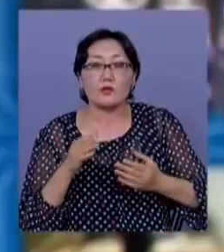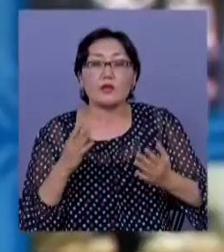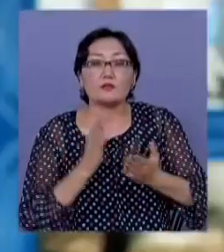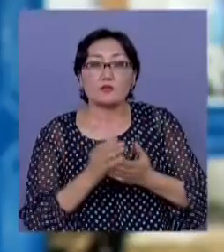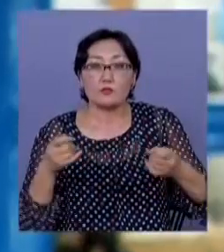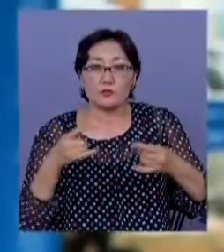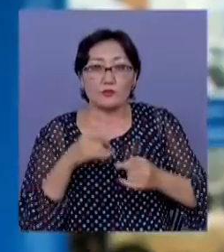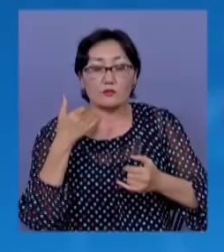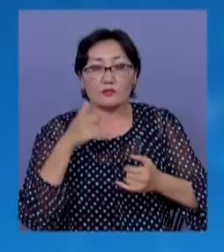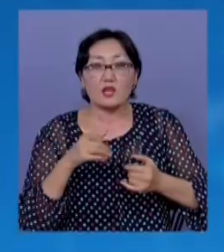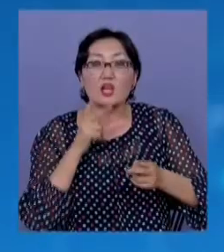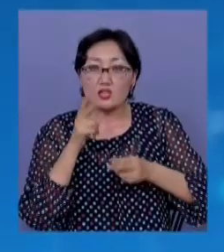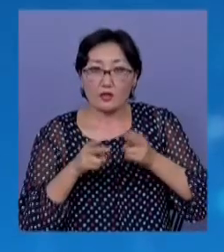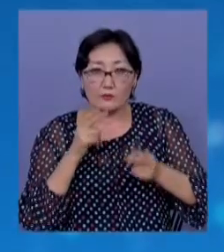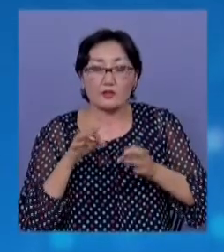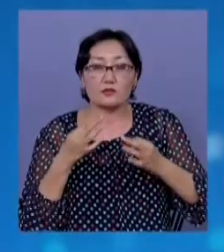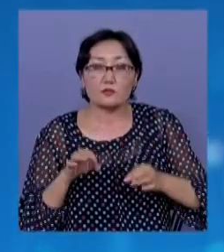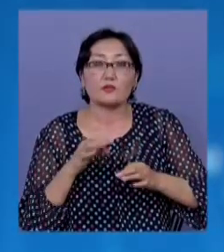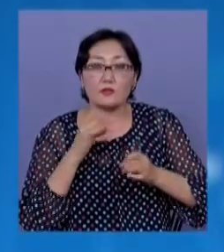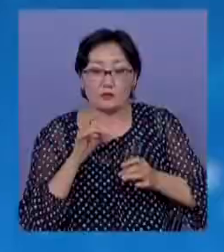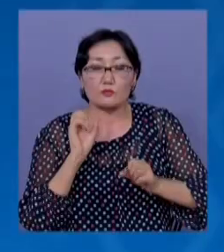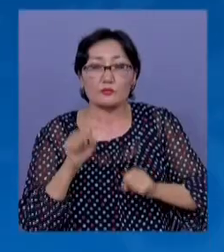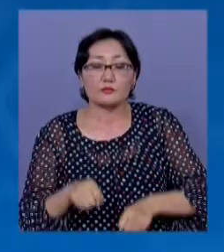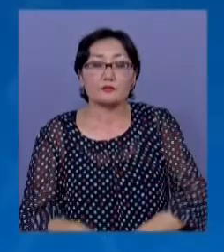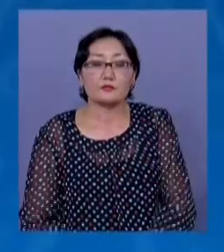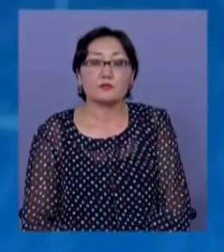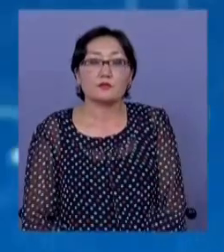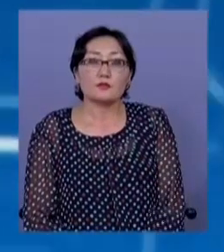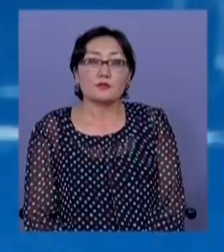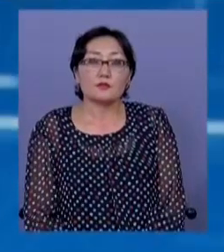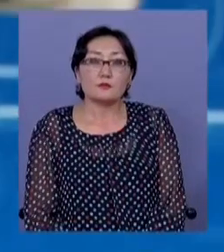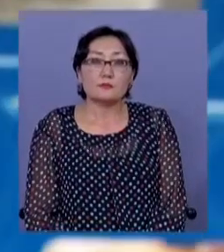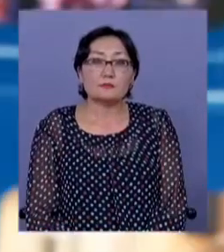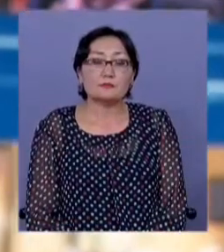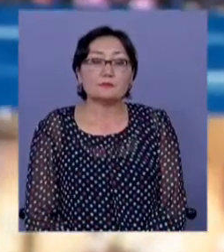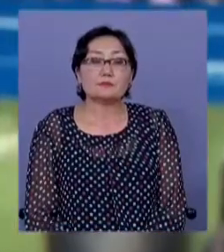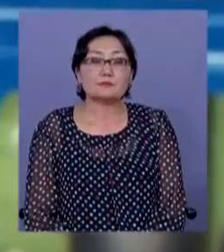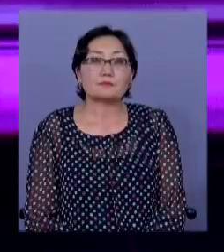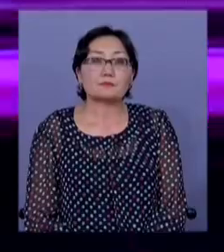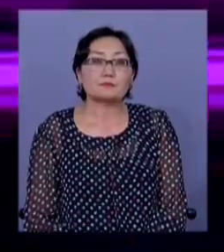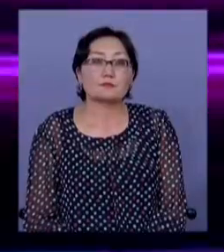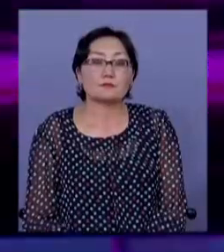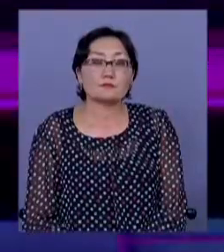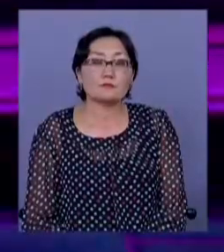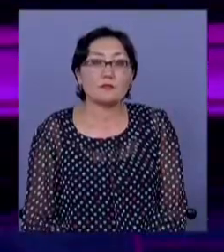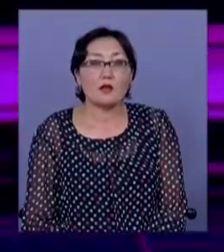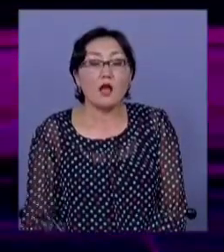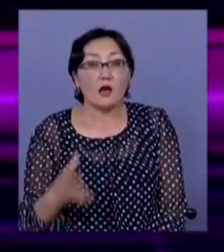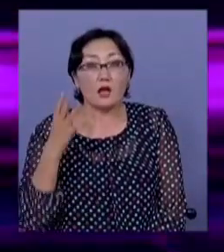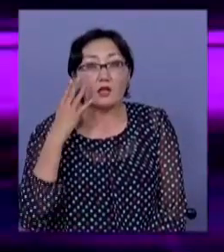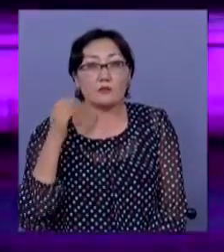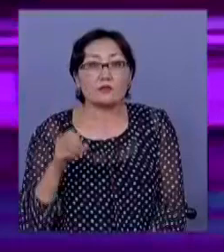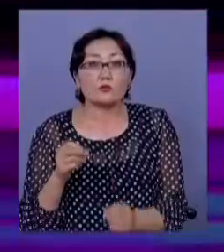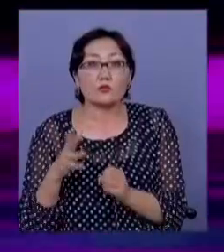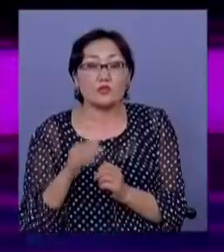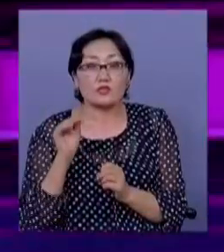нөміріне хабарласып, шағымдарыңызды ашық айта аласыз. Арнат Дүйсен, Айгерім Ердәулет, Алматы телеарнасы. Алматыда 13